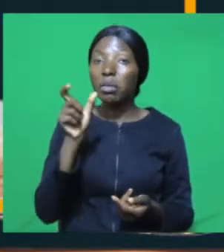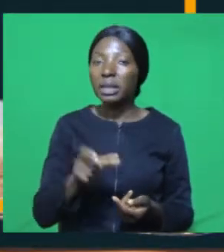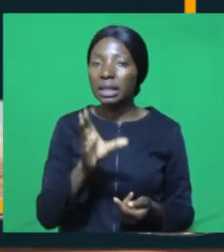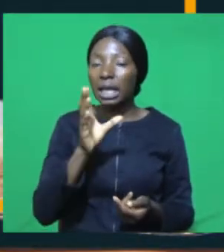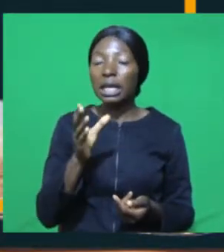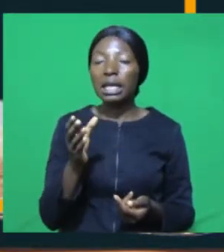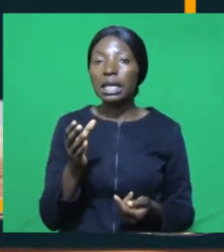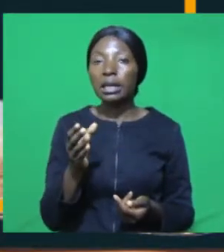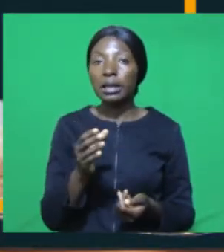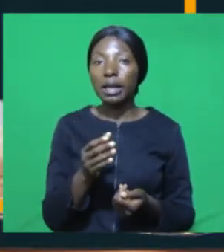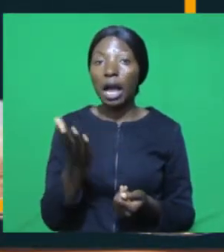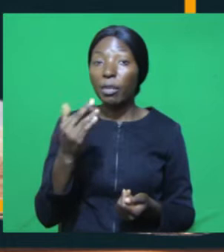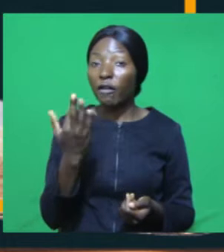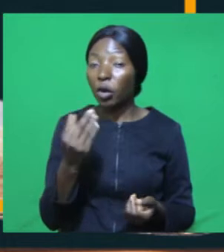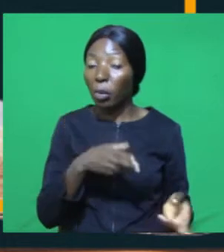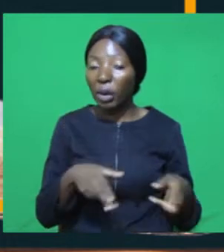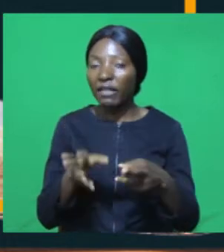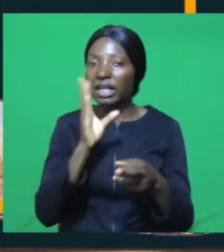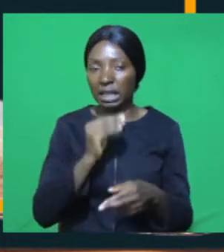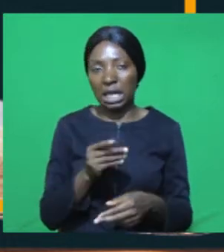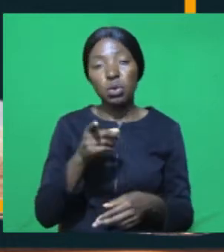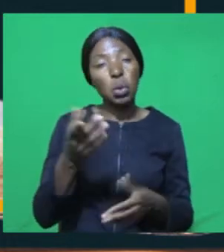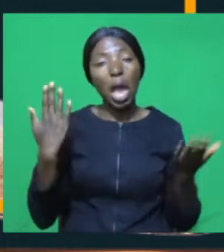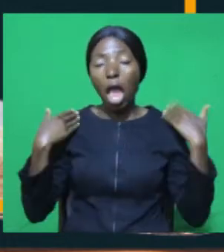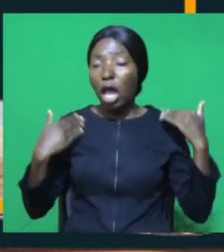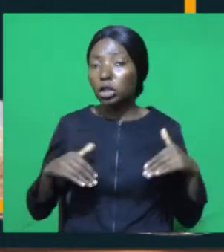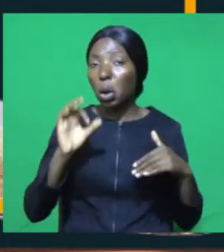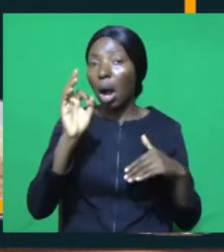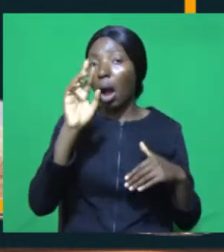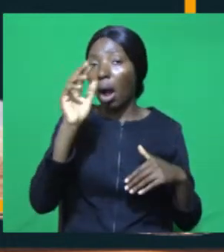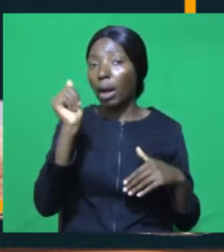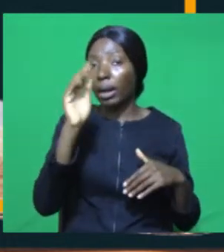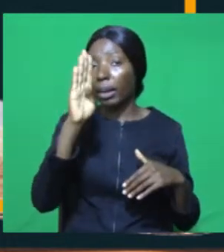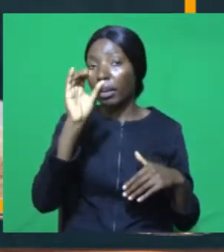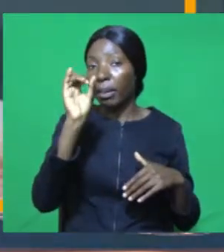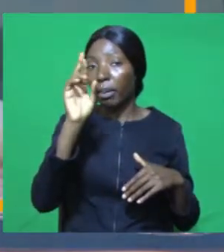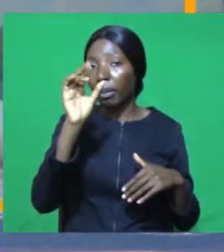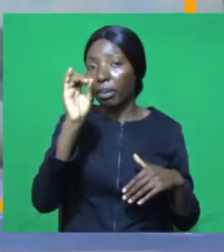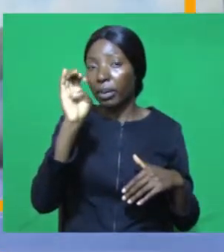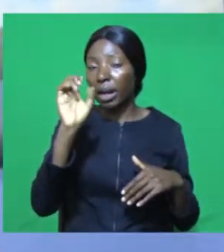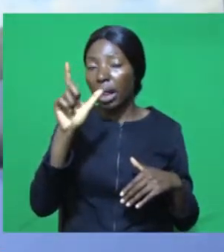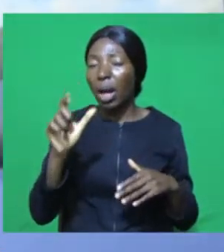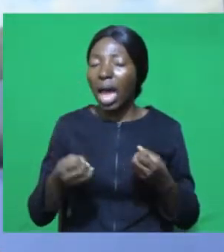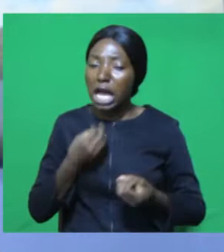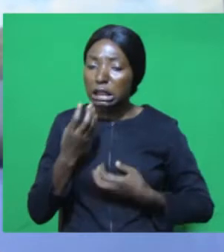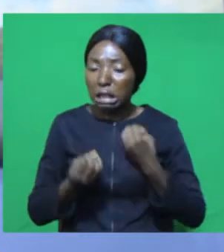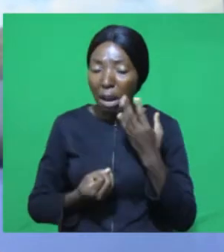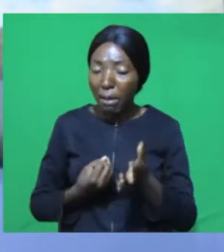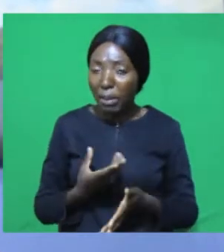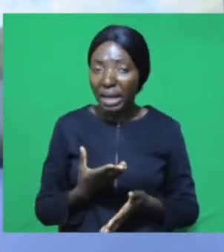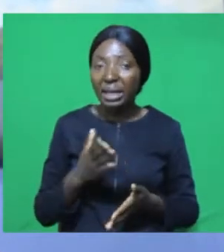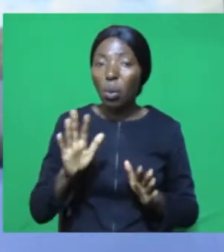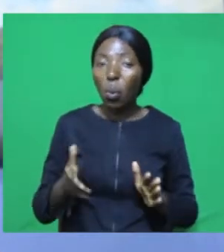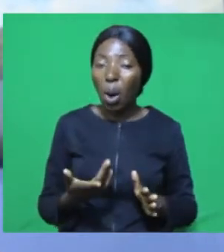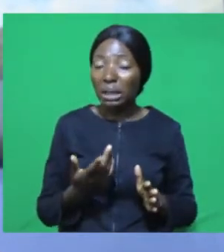pakati pemhenderekedzo dzaurai richidana richiti Gabriel dudzira munhu uyu zvaaratidzwa. Na ukona shungu